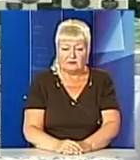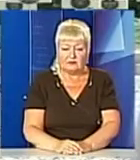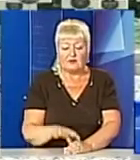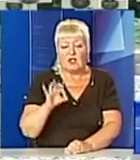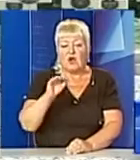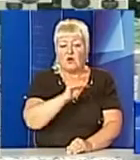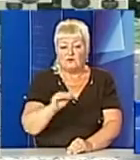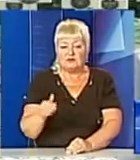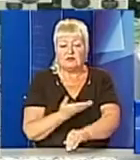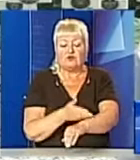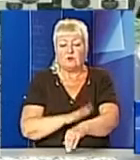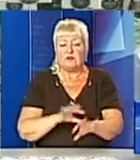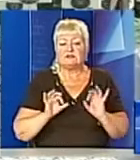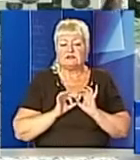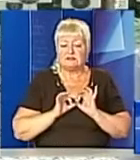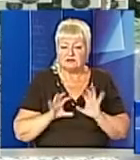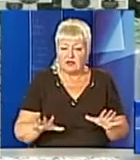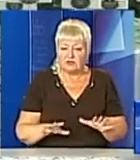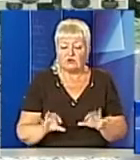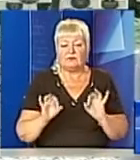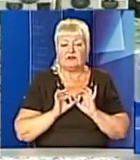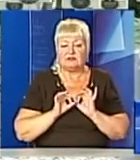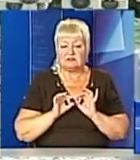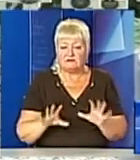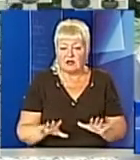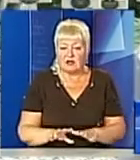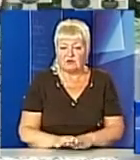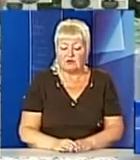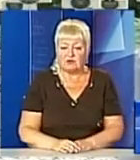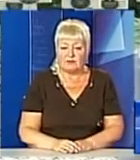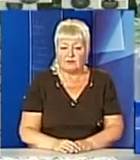Офіційно польське свято, свято